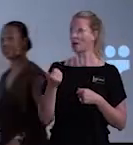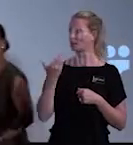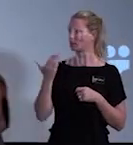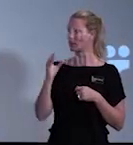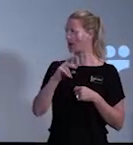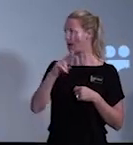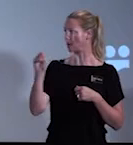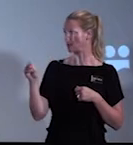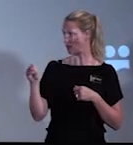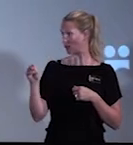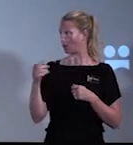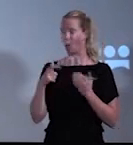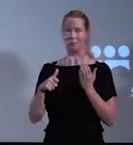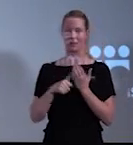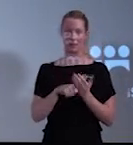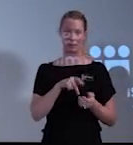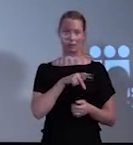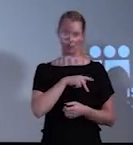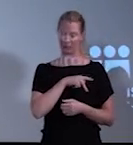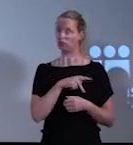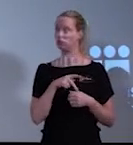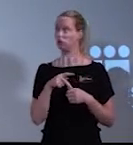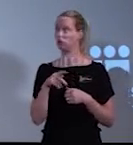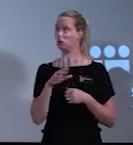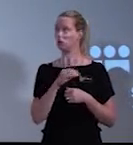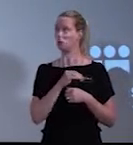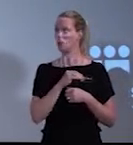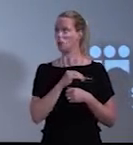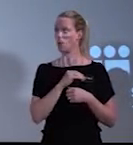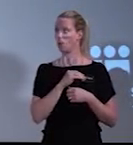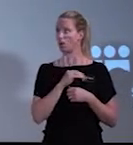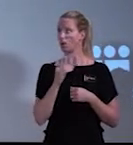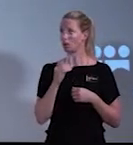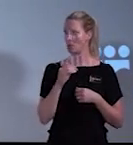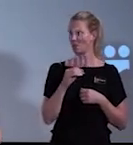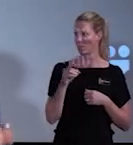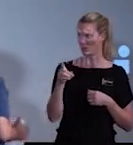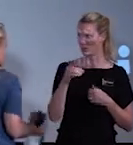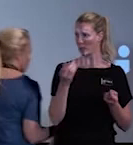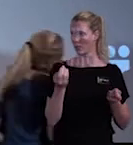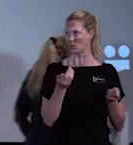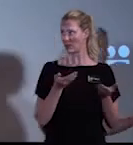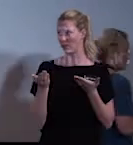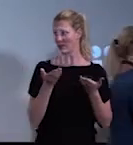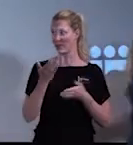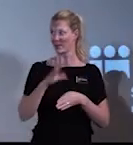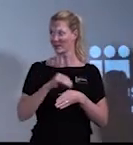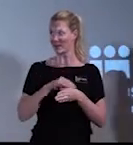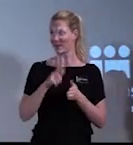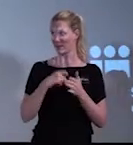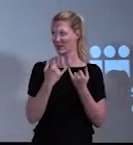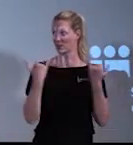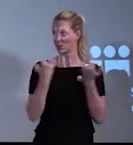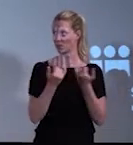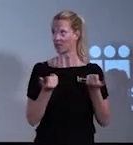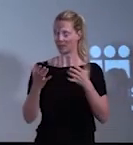att på biljettpriset så var det faktiskt så att det som Alexandra refererade till var helt korrekt. Det var Svenska Filminstitutet som